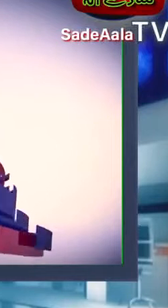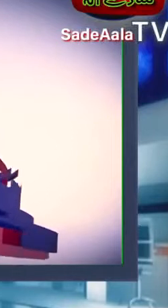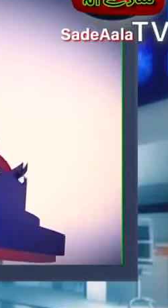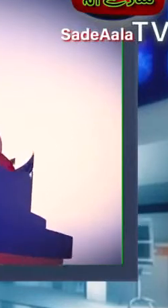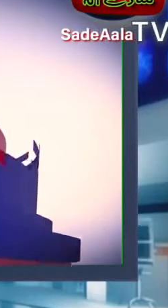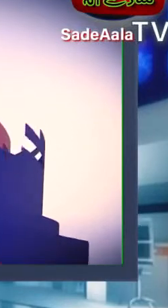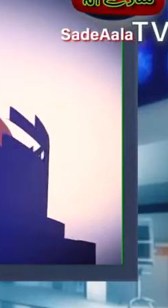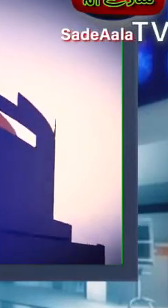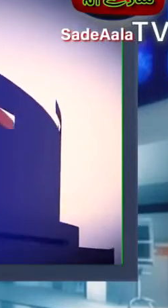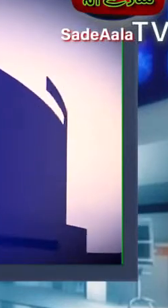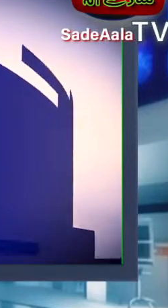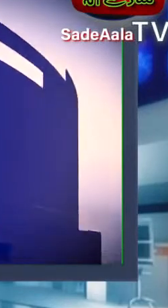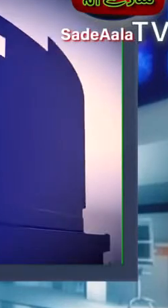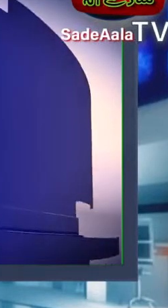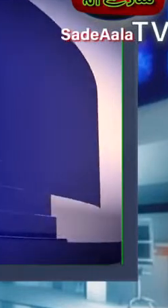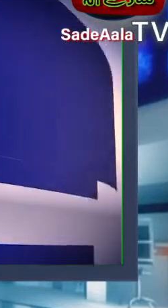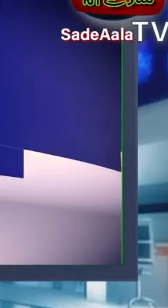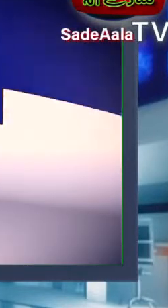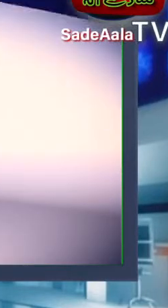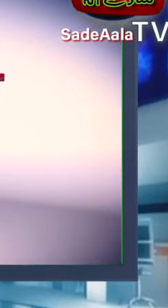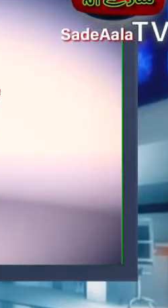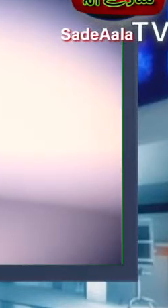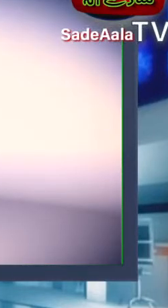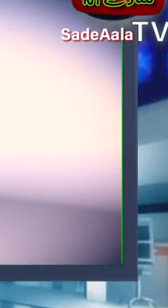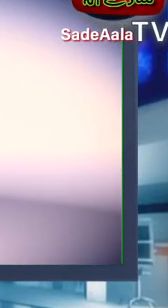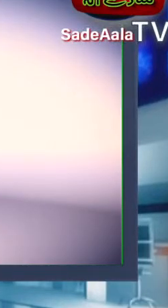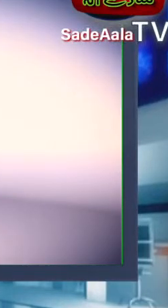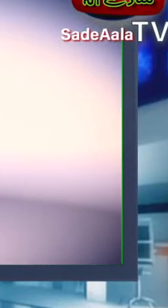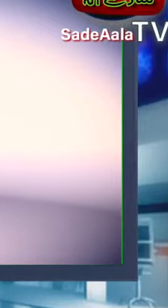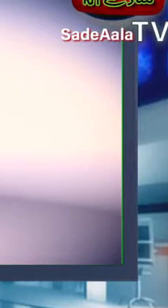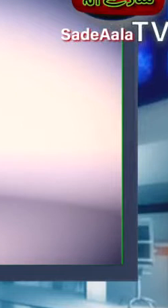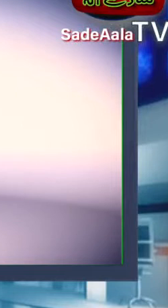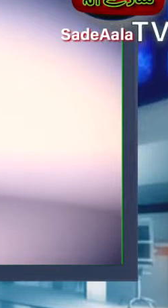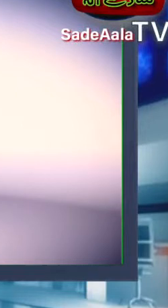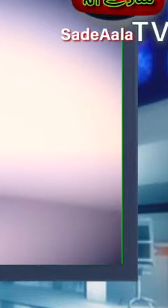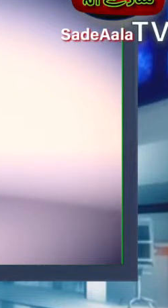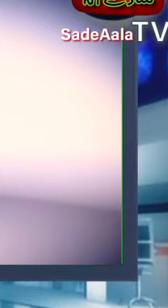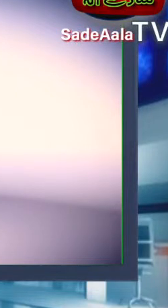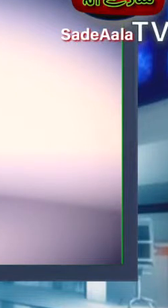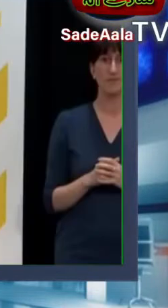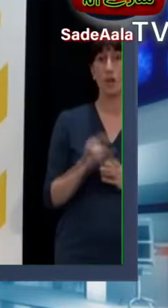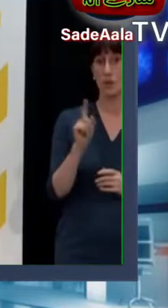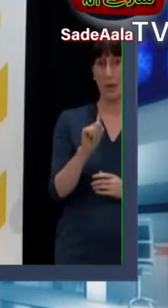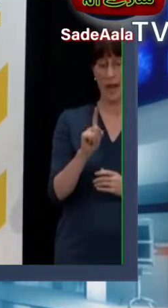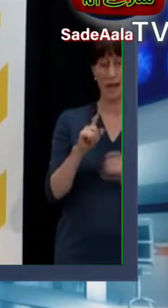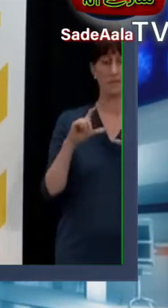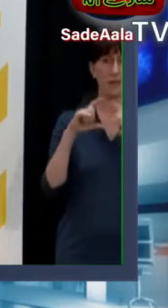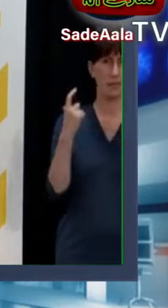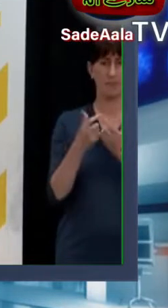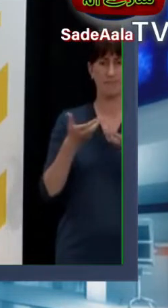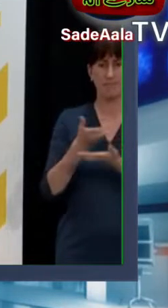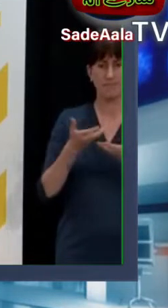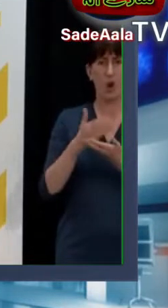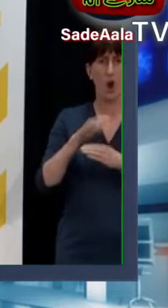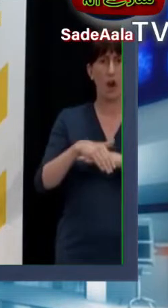ਸਾਸ਼ੀਕਾਲ ਸਾਡੇ ਵਾਲਾ ਟੀਵੀ ਦੇਖ ਰਹੇ ਸਾਰੇ ਦਰਸ਼ਕਾਂ ਦਾ ਸਵਾਗਤ ਹੈ ਮੈਂ ਹਾਂ ਜਸੀ ਕੌਰ ਨਿਊਜ਼ੀਲੈਂਡ ਦੇ ਨਾਲ ਸੰਬੰਧਿਤ ਕੁਝ ਖਾਸ ਖਬਰਾਂ ਲੈ ਕੇ ਹਾਜ਼ਰ ਹਾਂ ਪ੍ਰਧਾਨ ਮੰਤਰੀ ਜਸਿੰਦਾ